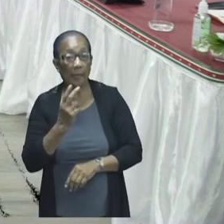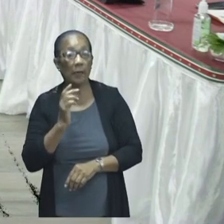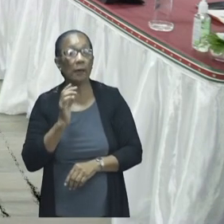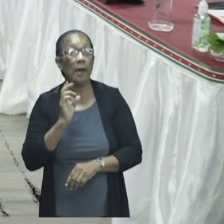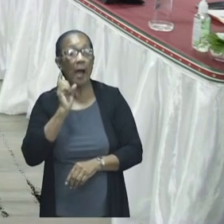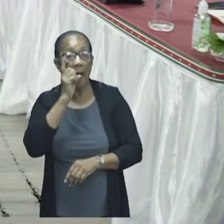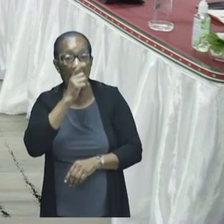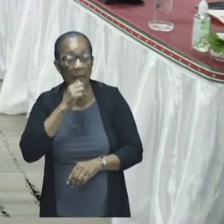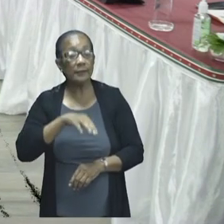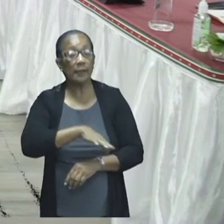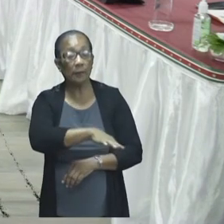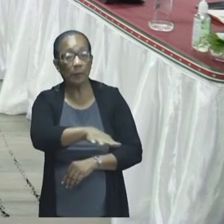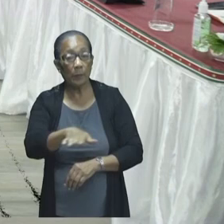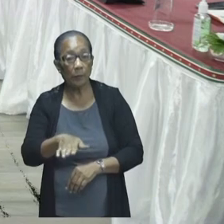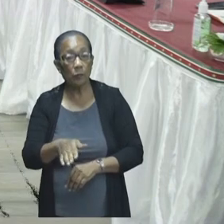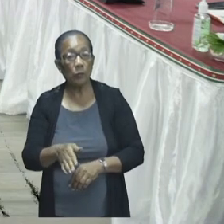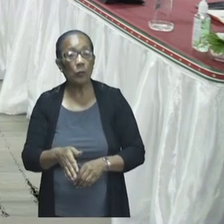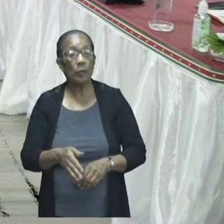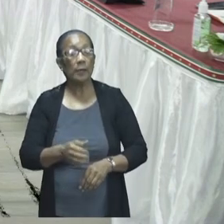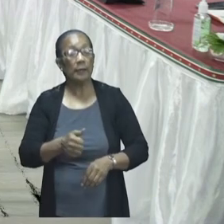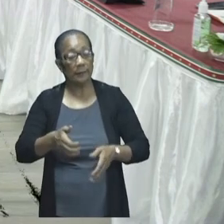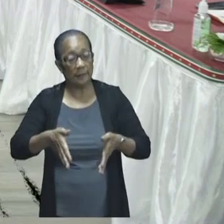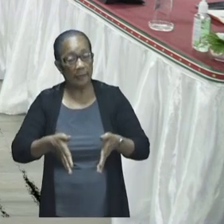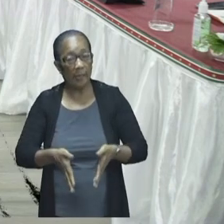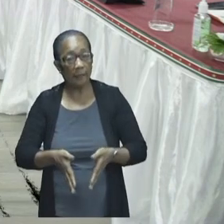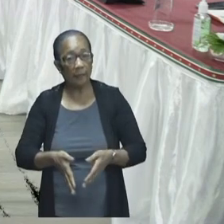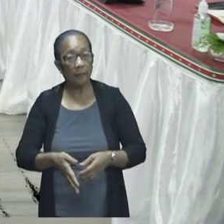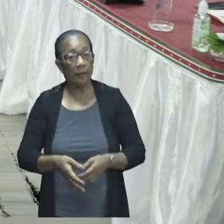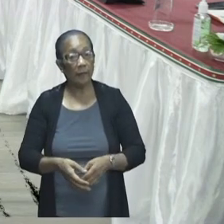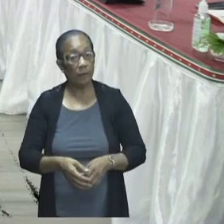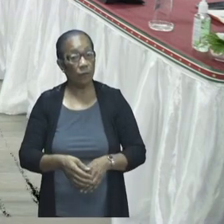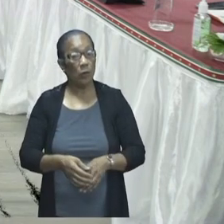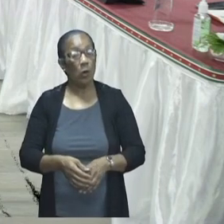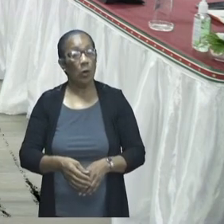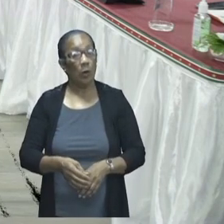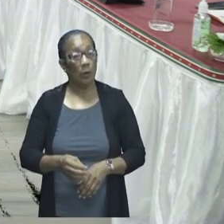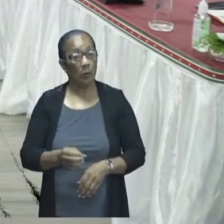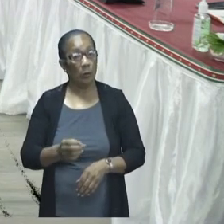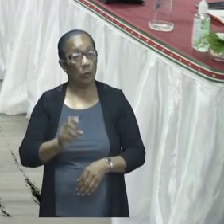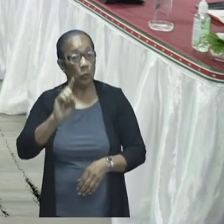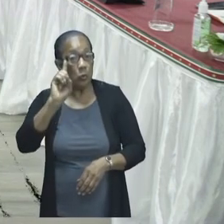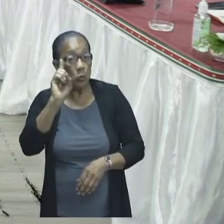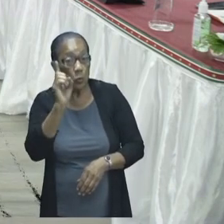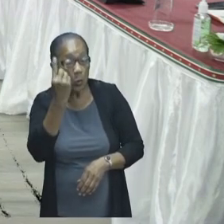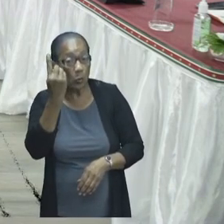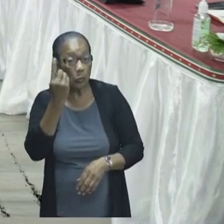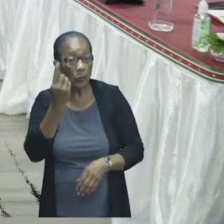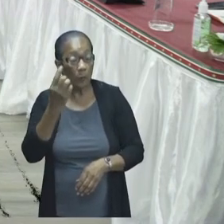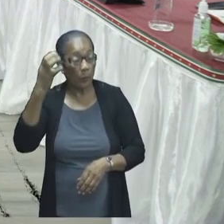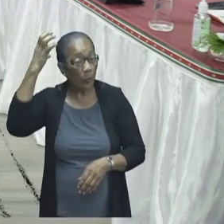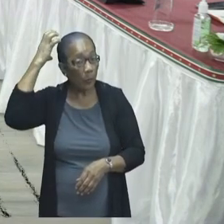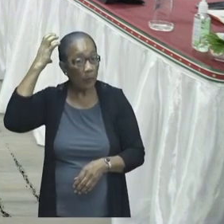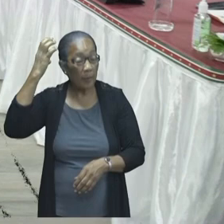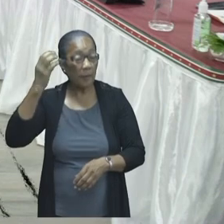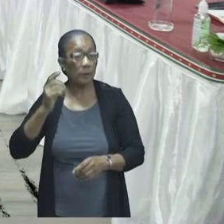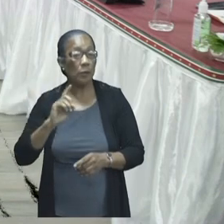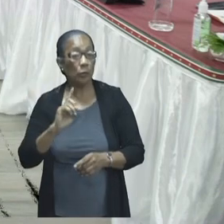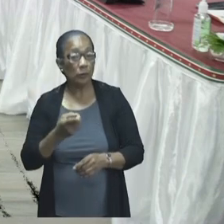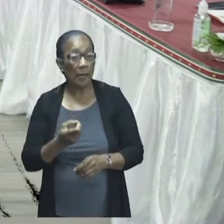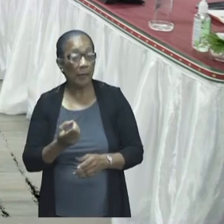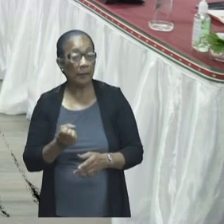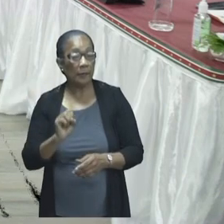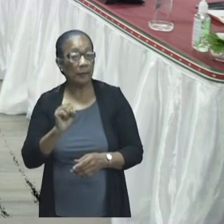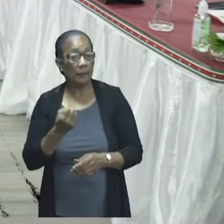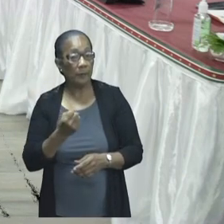van een rampgebied of een noodtoestand we hebben naar bij de optie gekeken de noodtoestand zo'n verregaande maatregelen